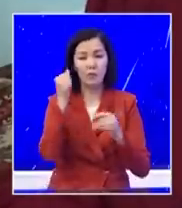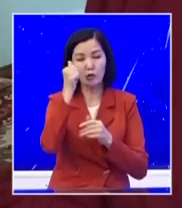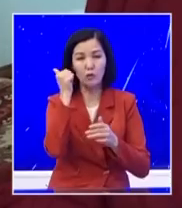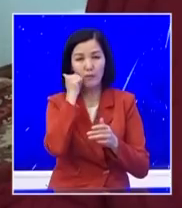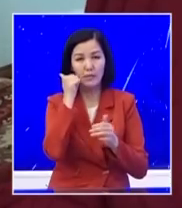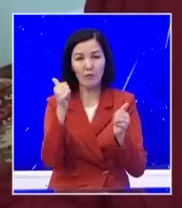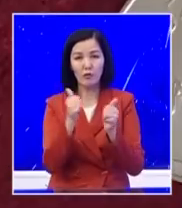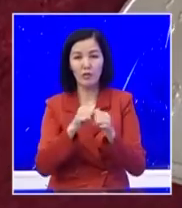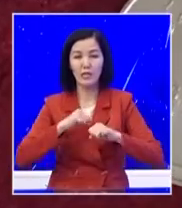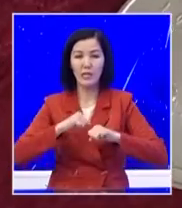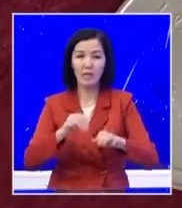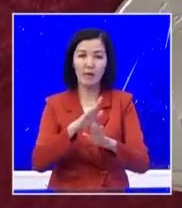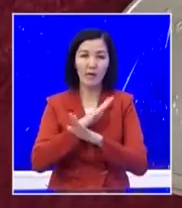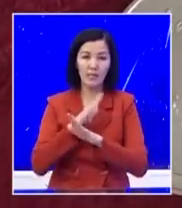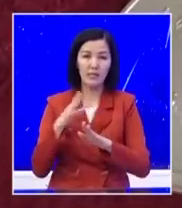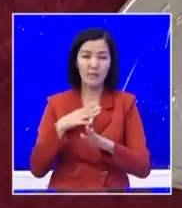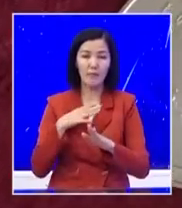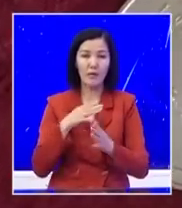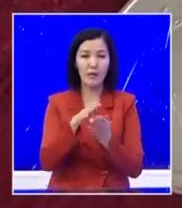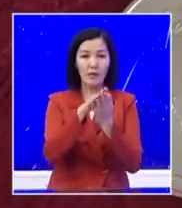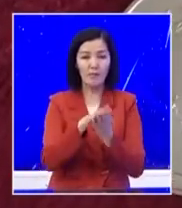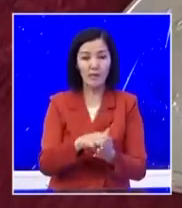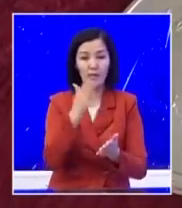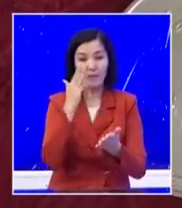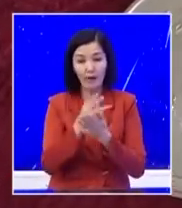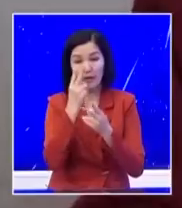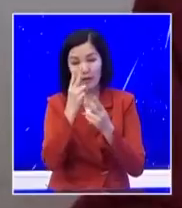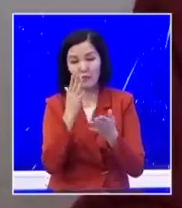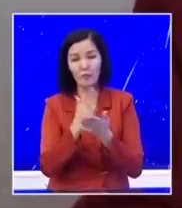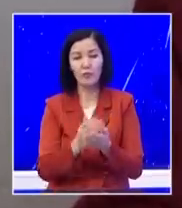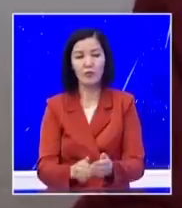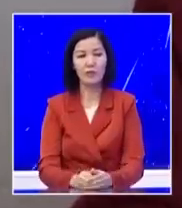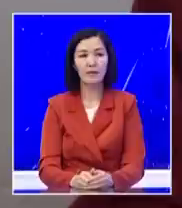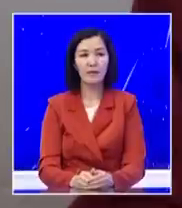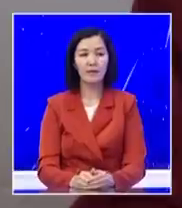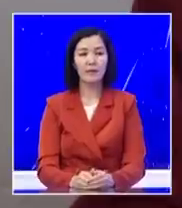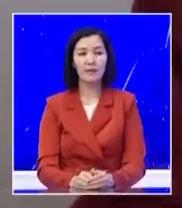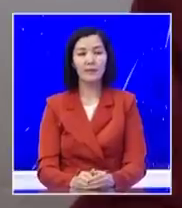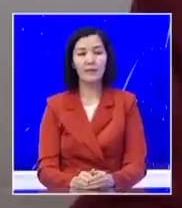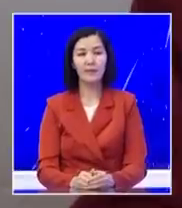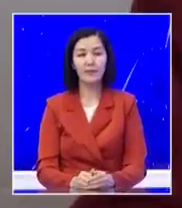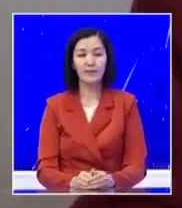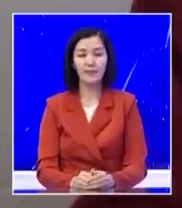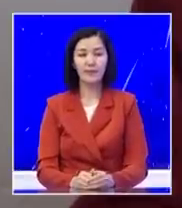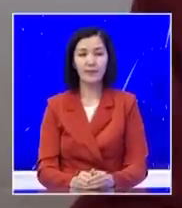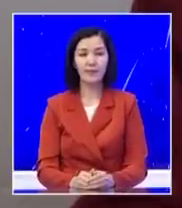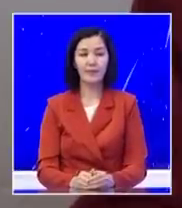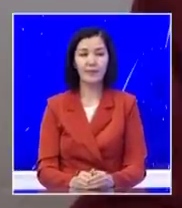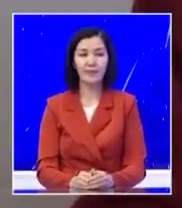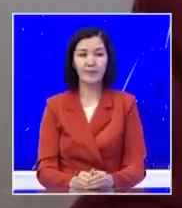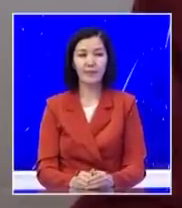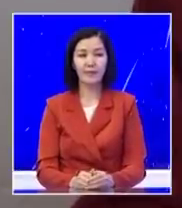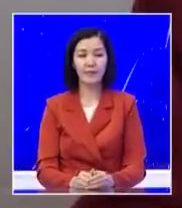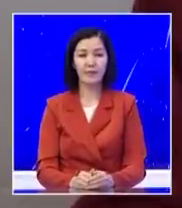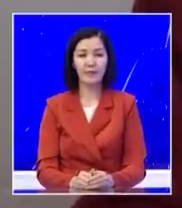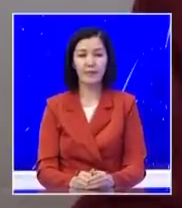түбінде ерлікпен қаза тапқанын, бейіті сонда екенін біледі. Встречали и говорили, что